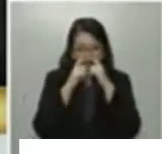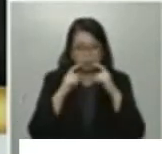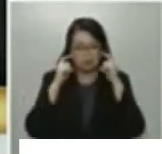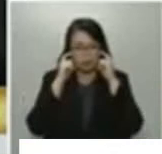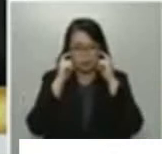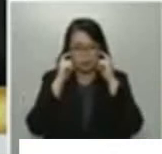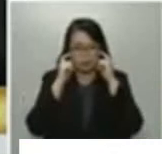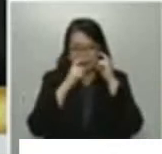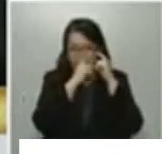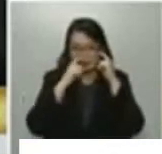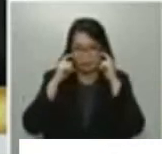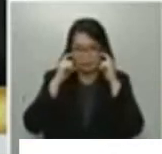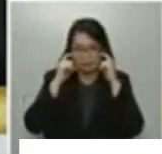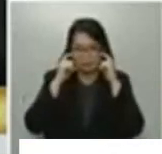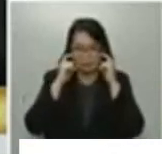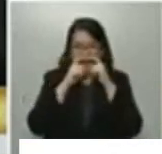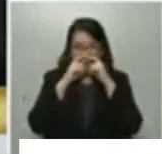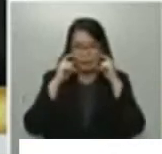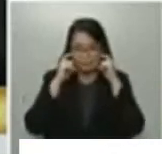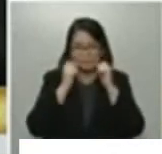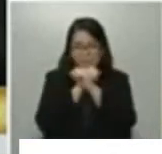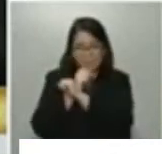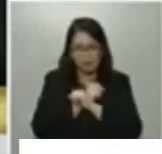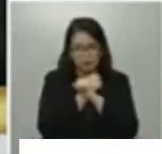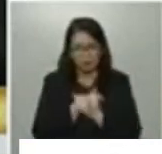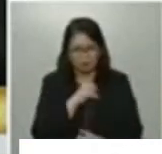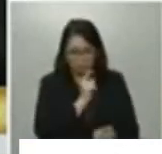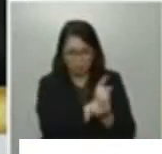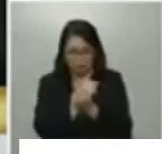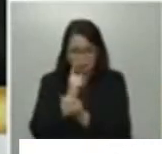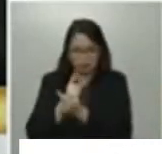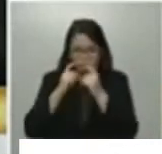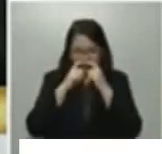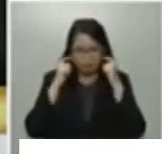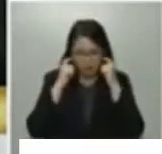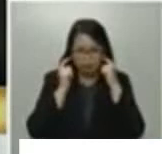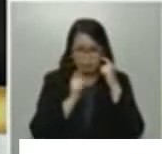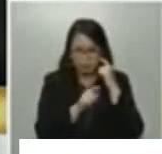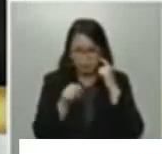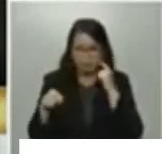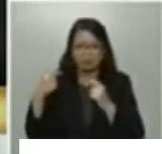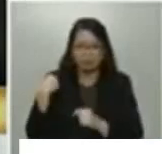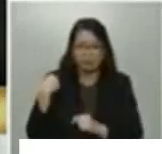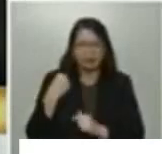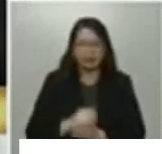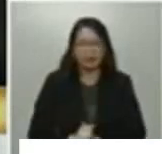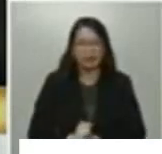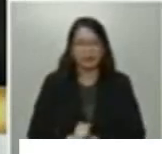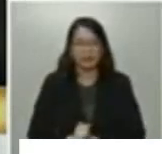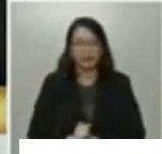มสต่างๆอยู่ก็ถือว่าเป็นเรื่องที่แปลกนะครับเรื่องเศรษฐกิจแน่นอนครับตอนนี้ไม่ว่าจะเป็น